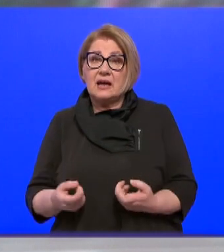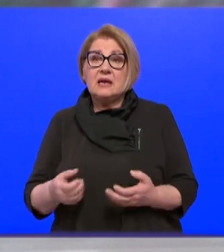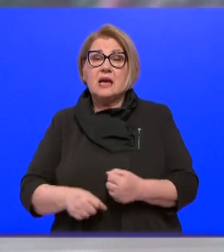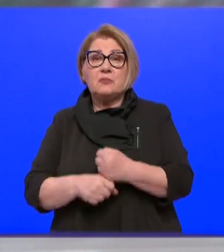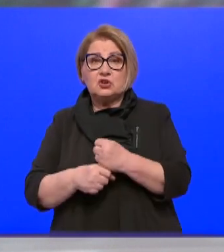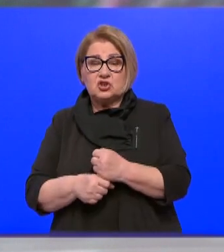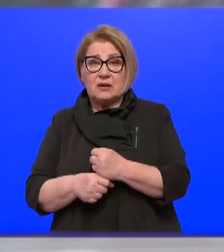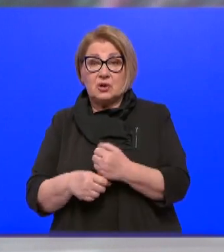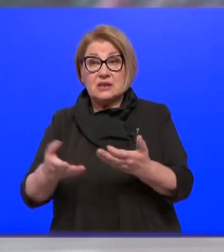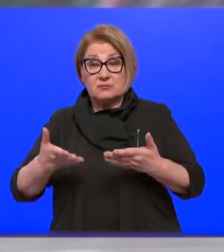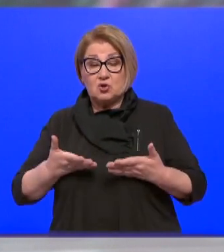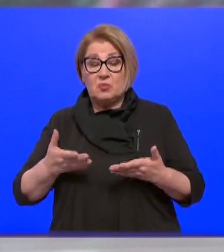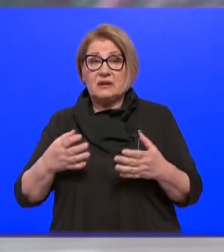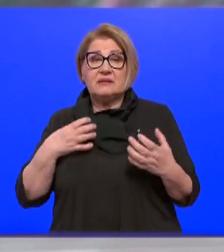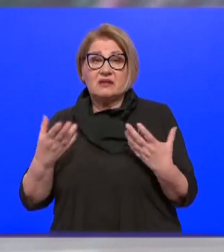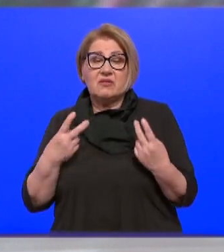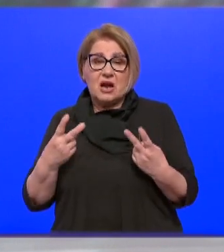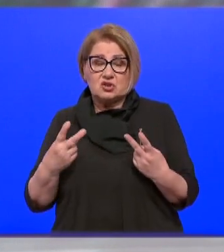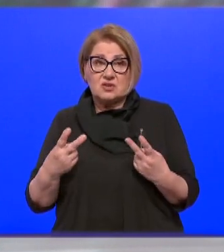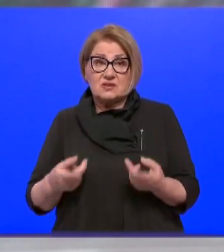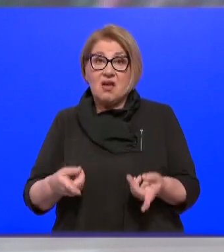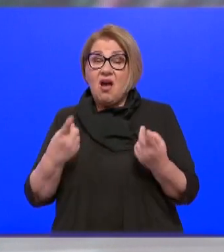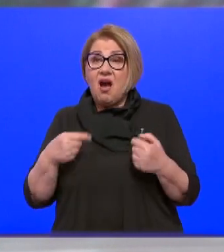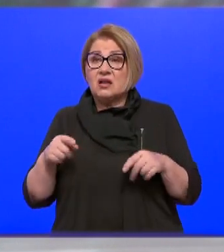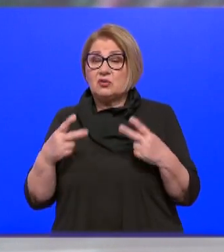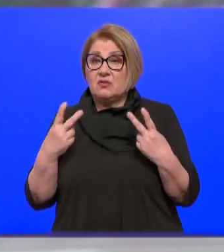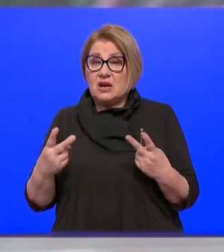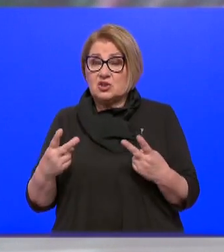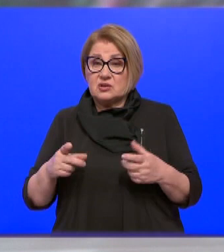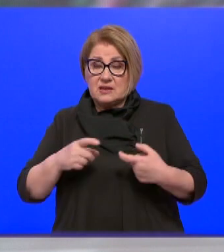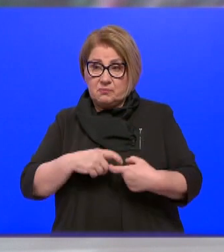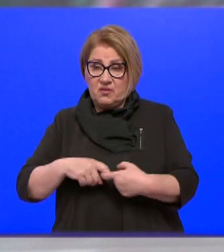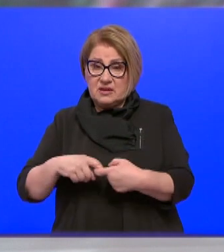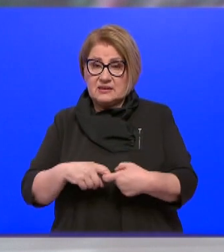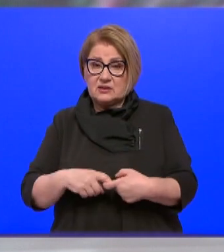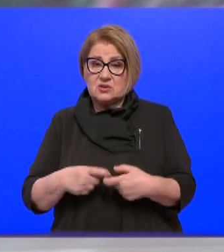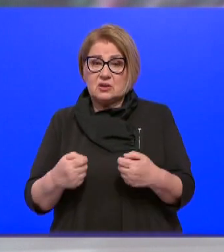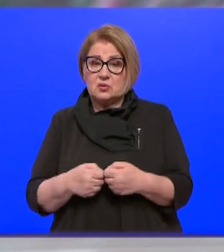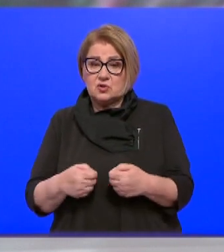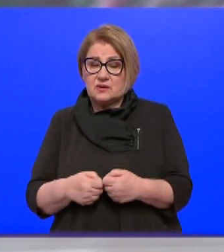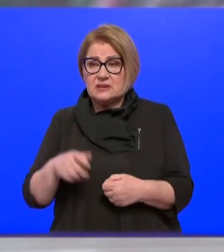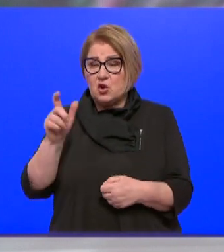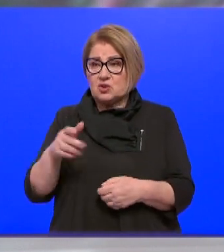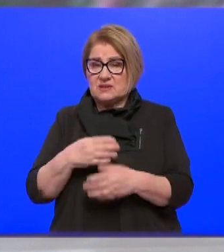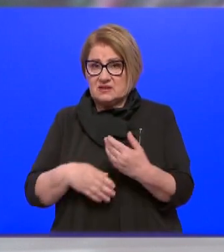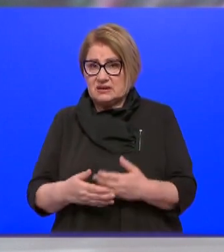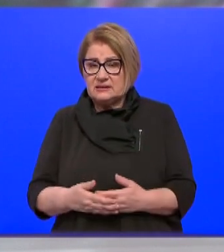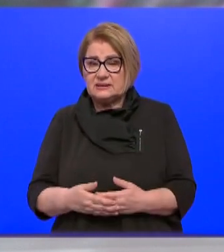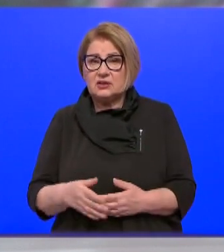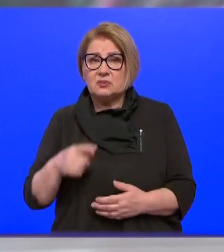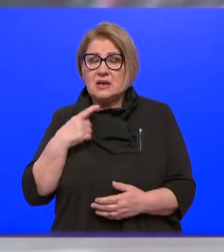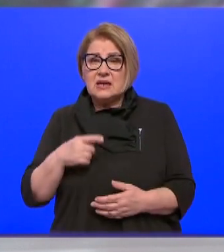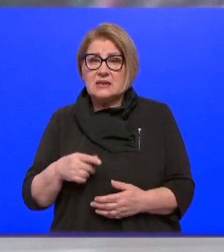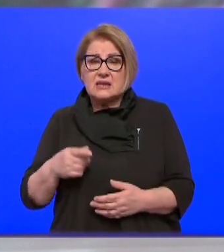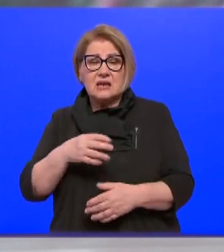smo takve uloge mm-hmm. preuzele i mislim da je to jako važno za koheziju cijelog mm-hmm. društva i za osobe sa invaliditetom koje ste spomenuli